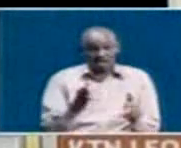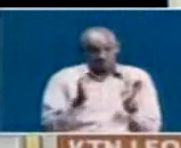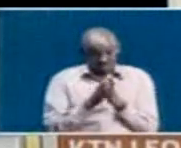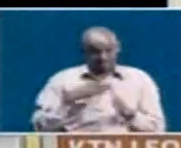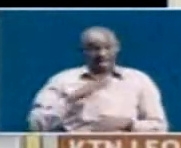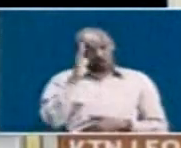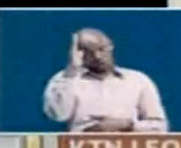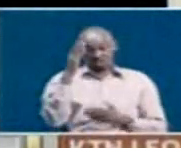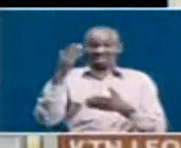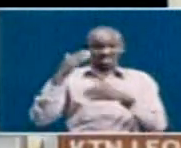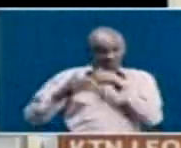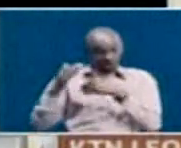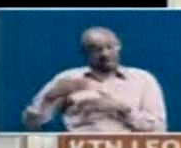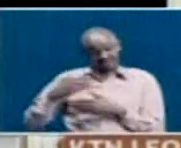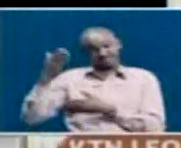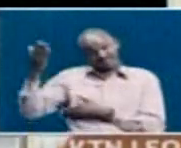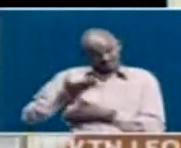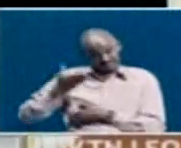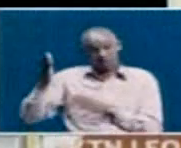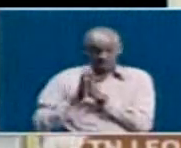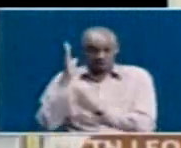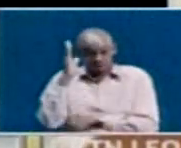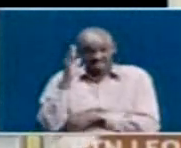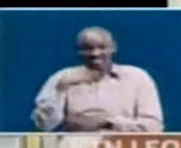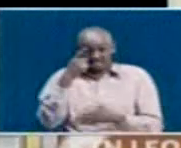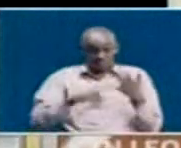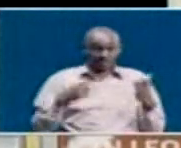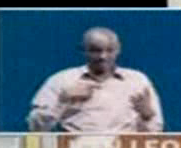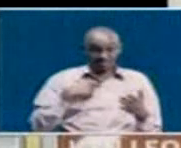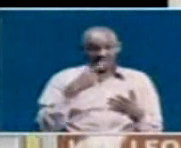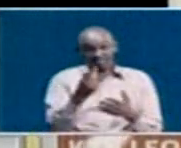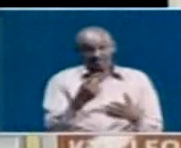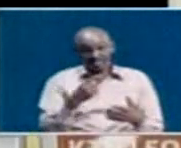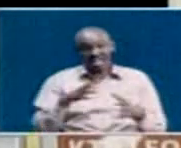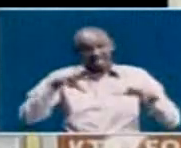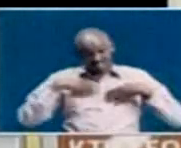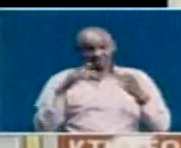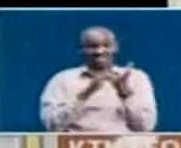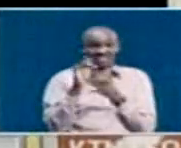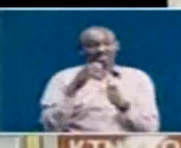wangu tuna relationship yetu. Ushanielewa? Kwa hivyo si mambo na ati only receive Jesus Christ